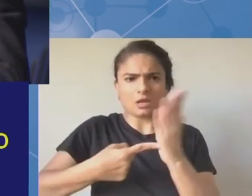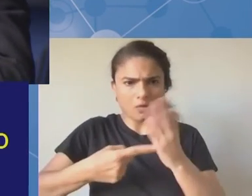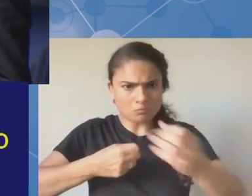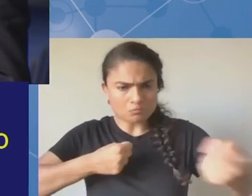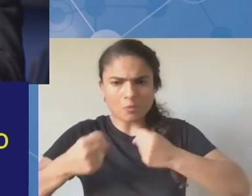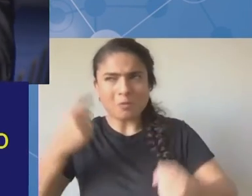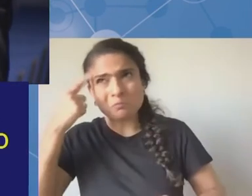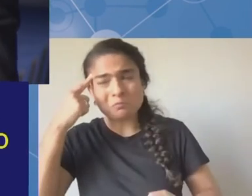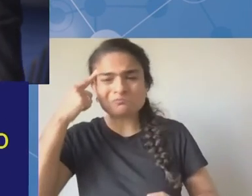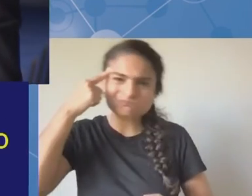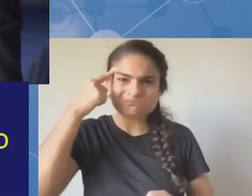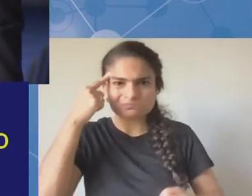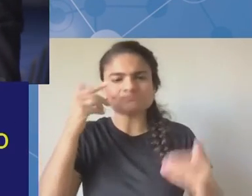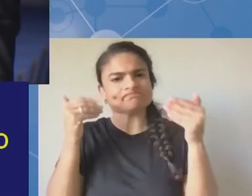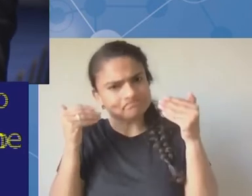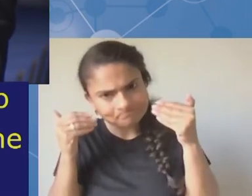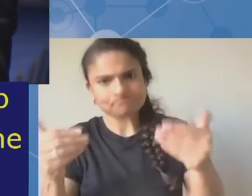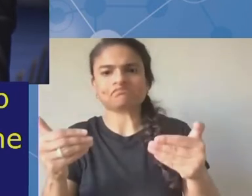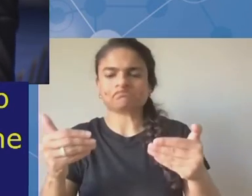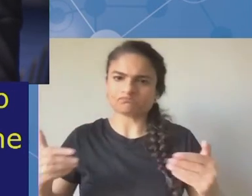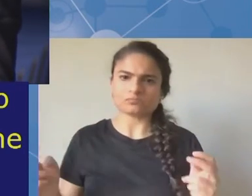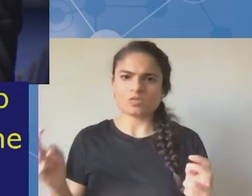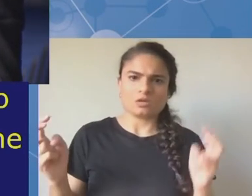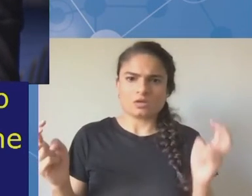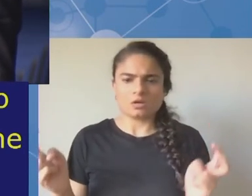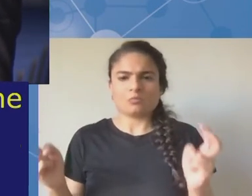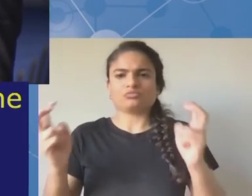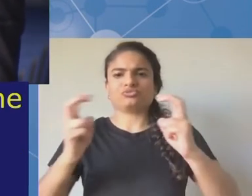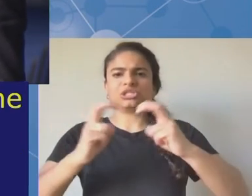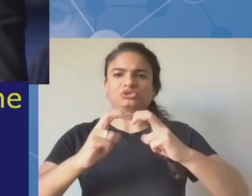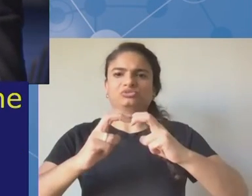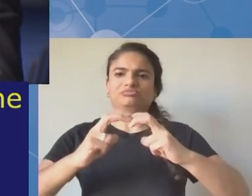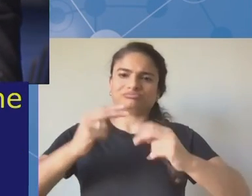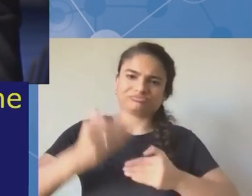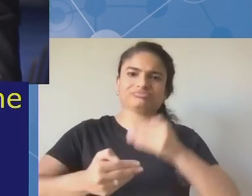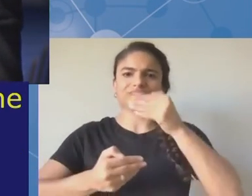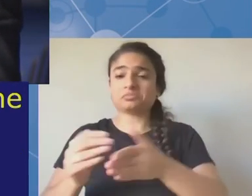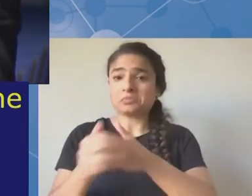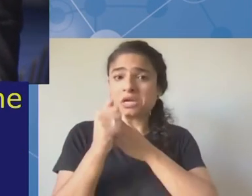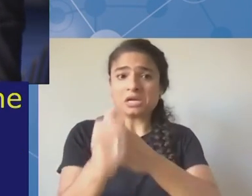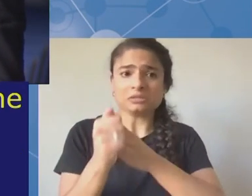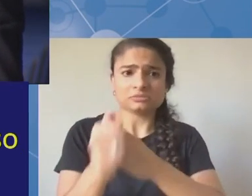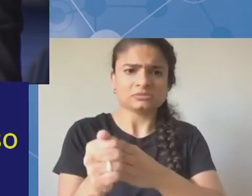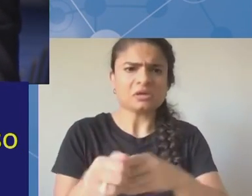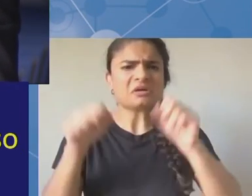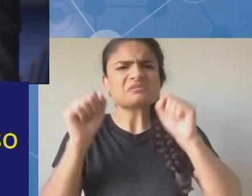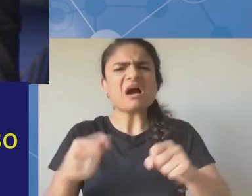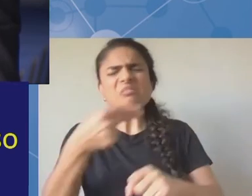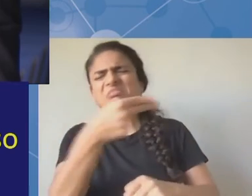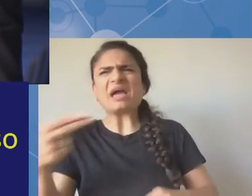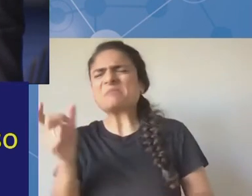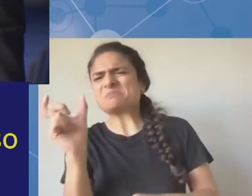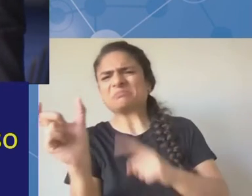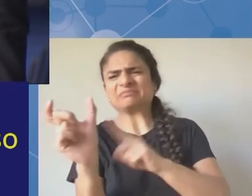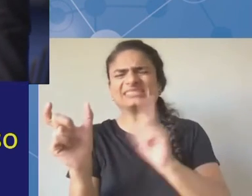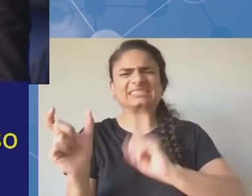это к деятельности соответствующих учреждений, органов, принимающих решения, внедряющих новые